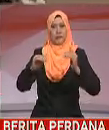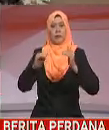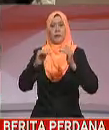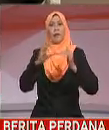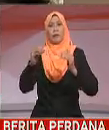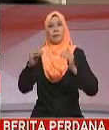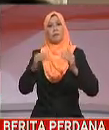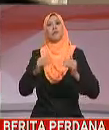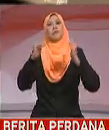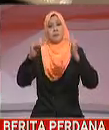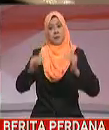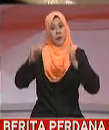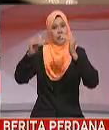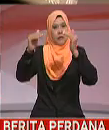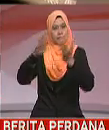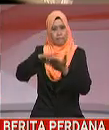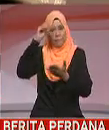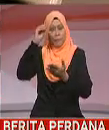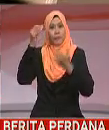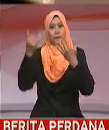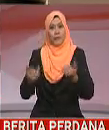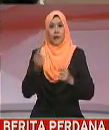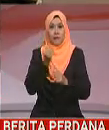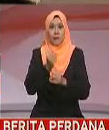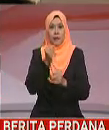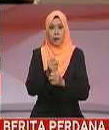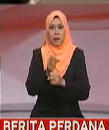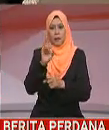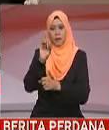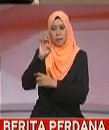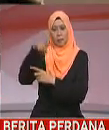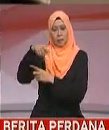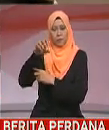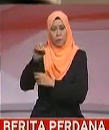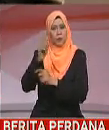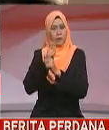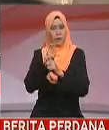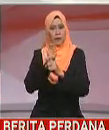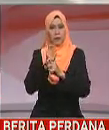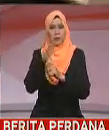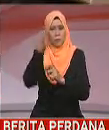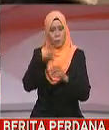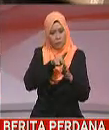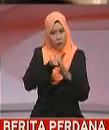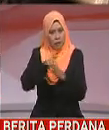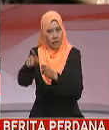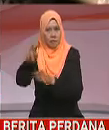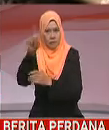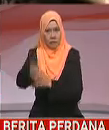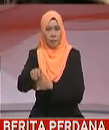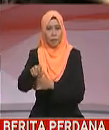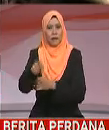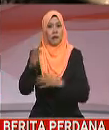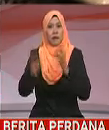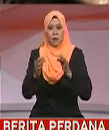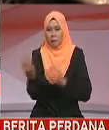yang lanjutan. Apatah lagi kita bertugas di depo tahanan memang memerlukan banyak kepakaran. Actually kalau kita nak sentuh biasa macam ni